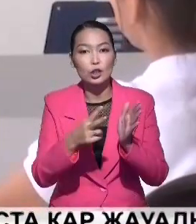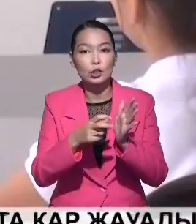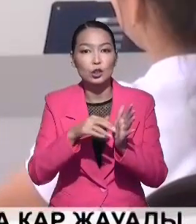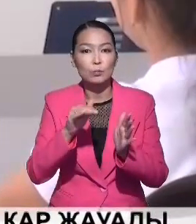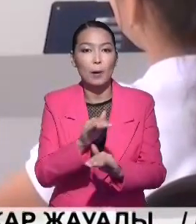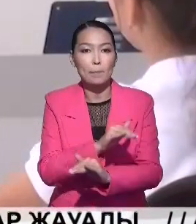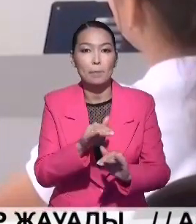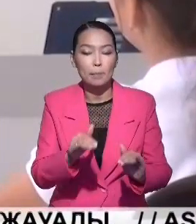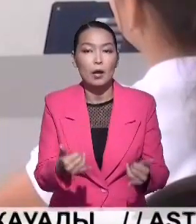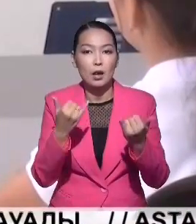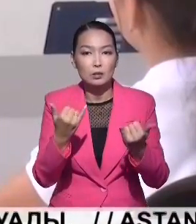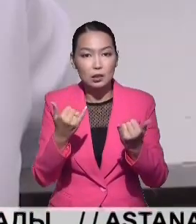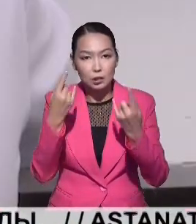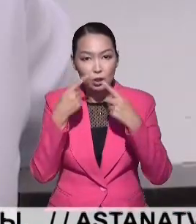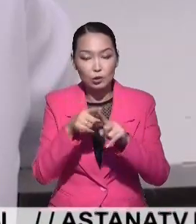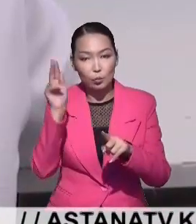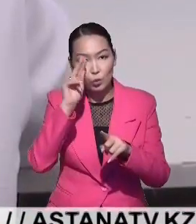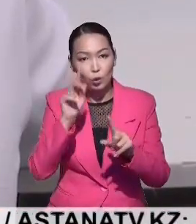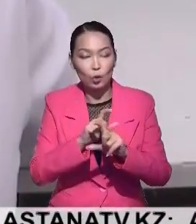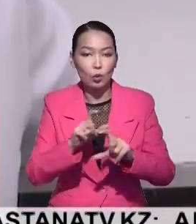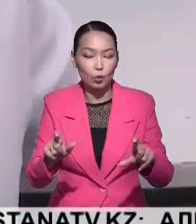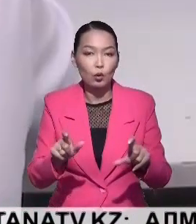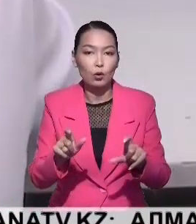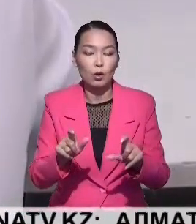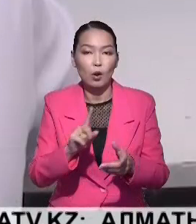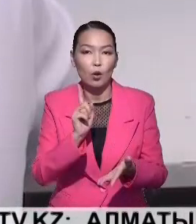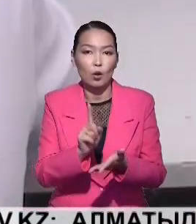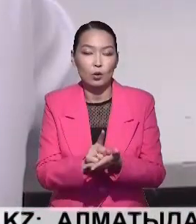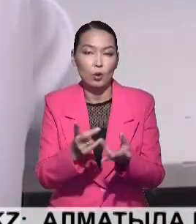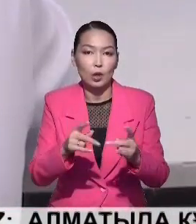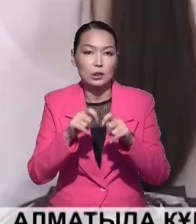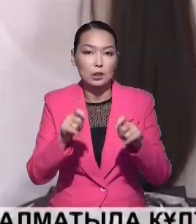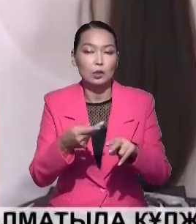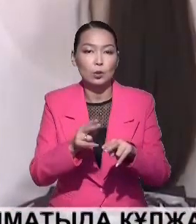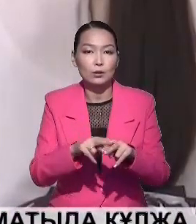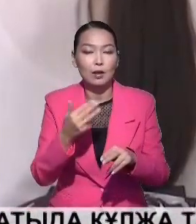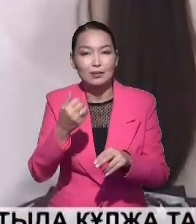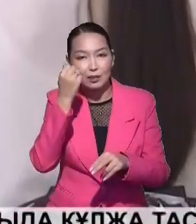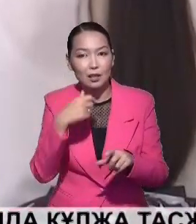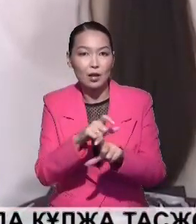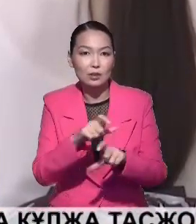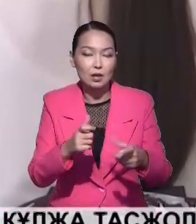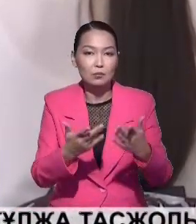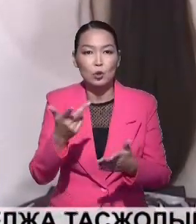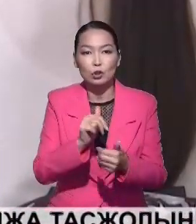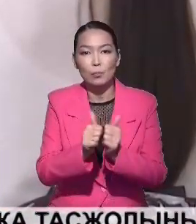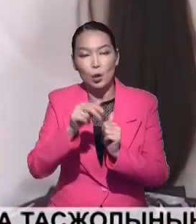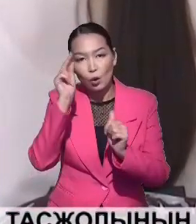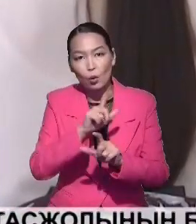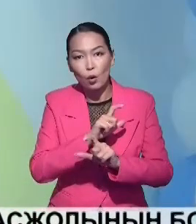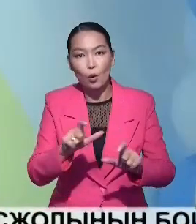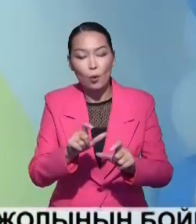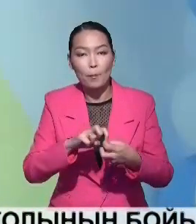дейін 800 мың баланың заманауи мектепте оқуына мүмкіндік туады. Осылайша апатты жағдайдағы және үш ауысыммен оқитын